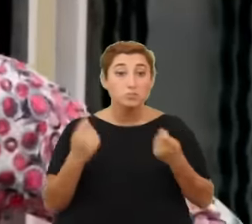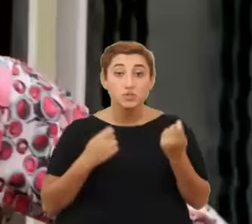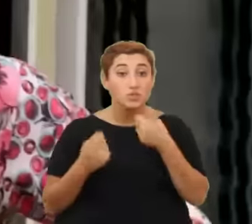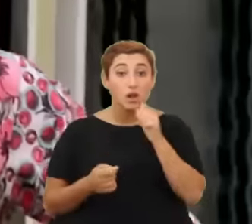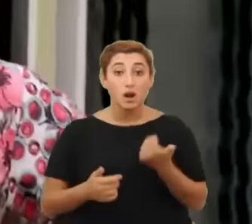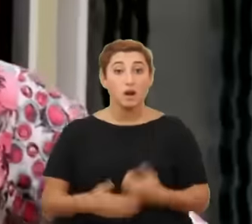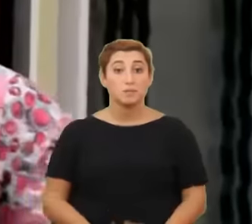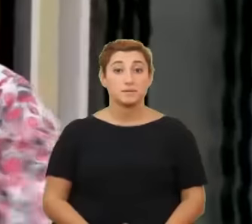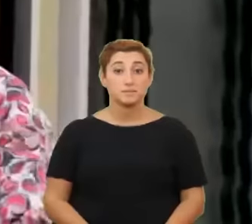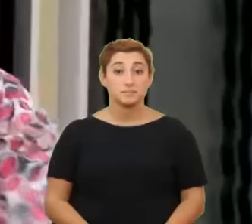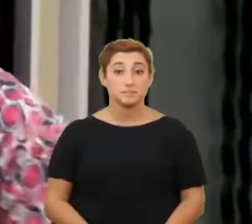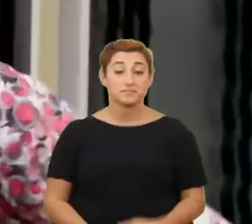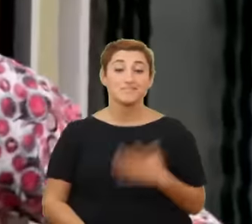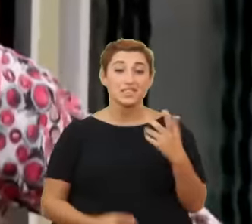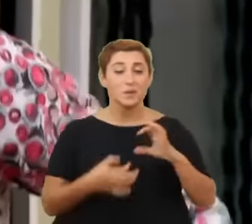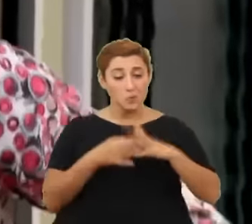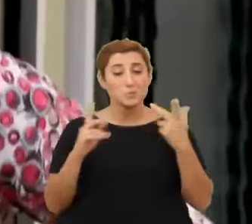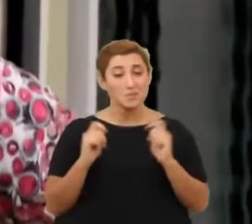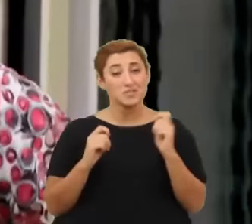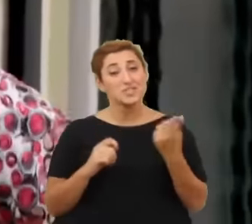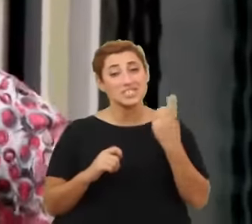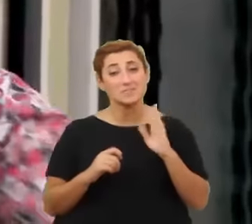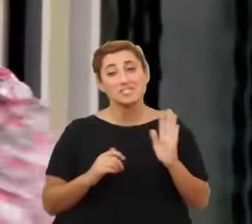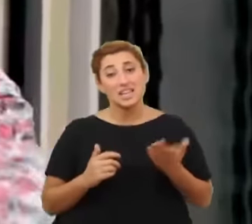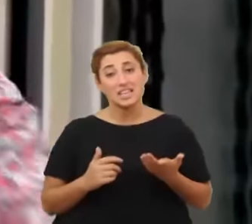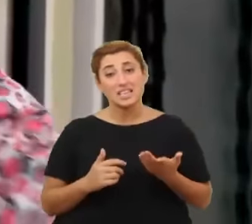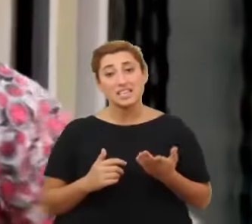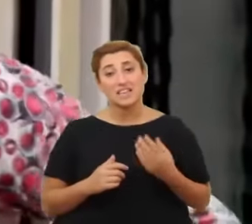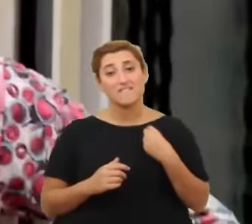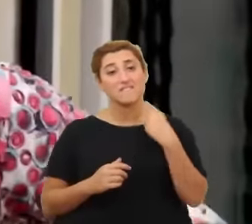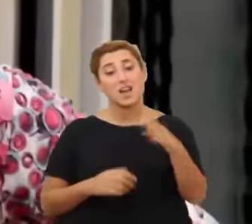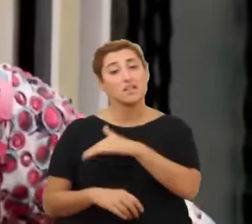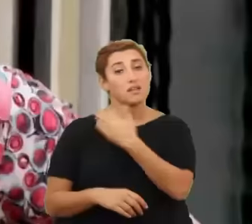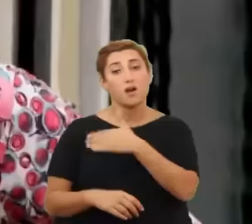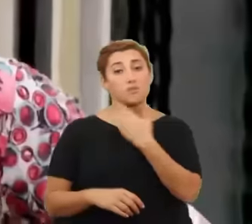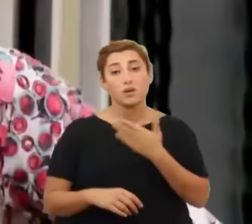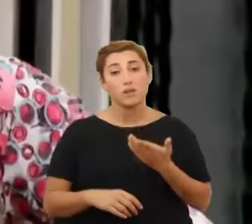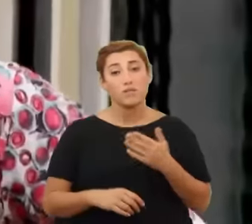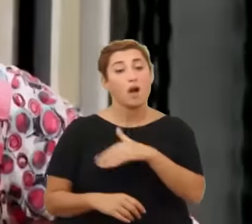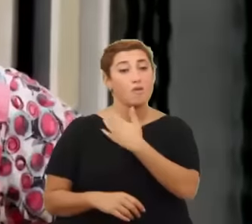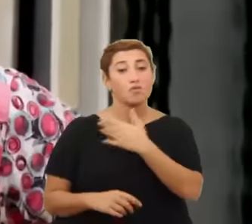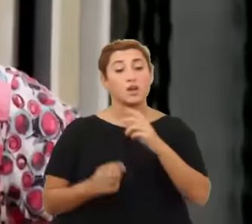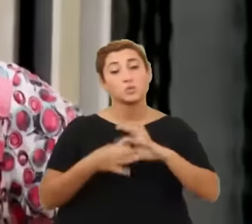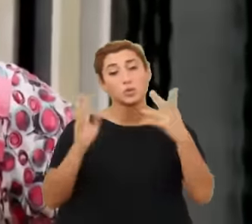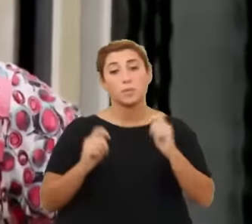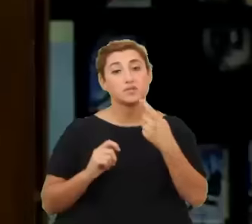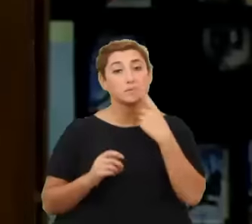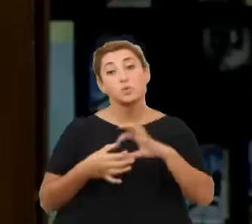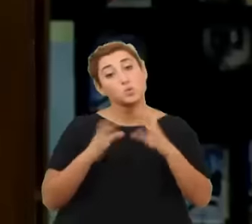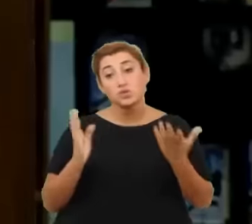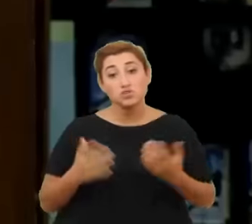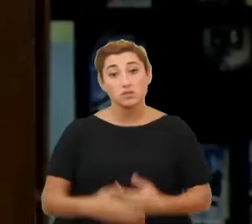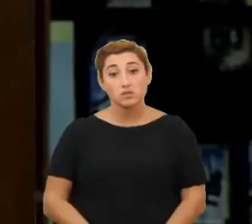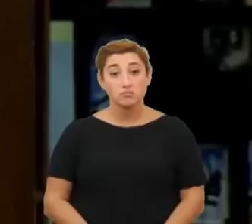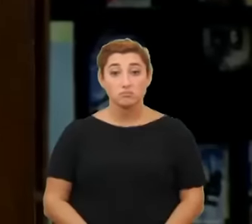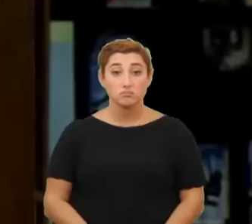abi? Ya çözeceğiz işte bir şekilde. Yani verdik avukata. Avukat çözeceğim dedi. Çözecek